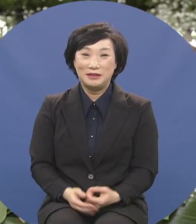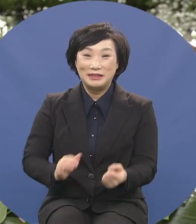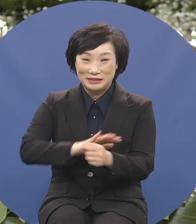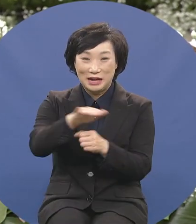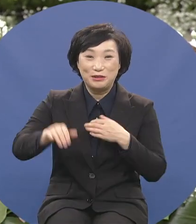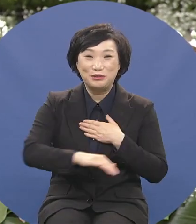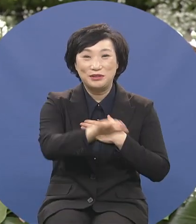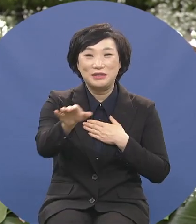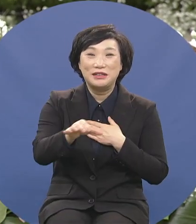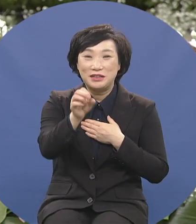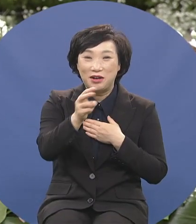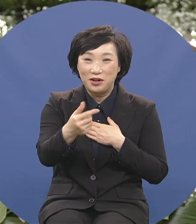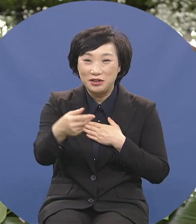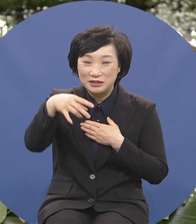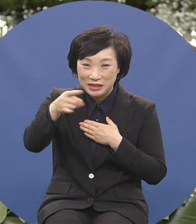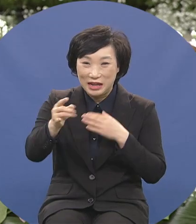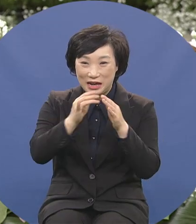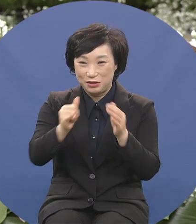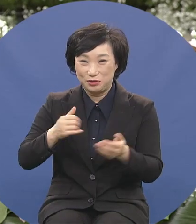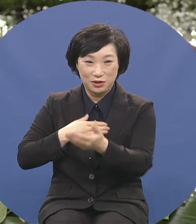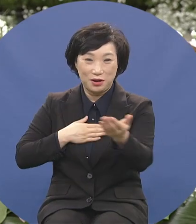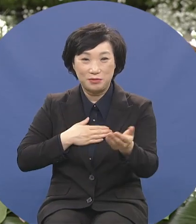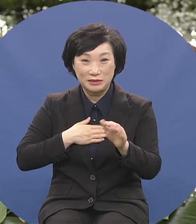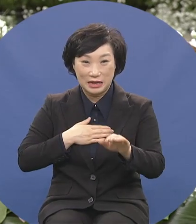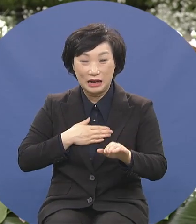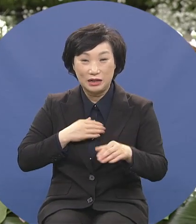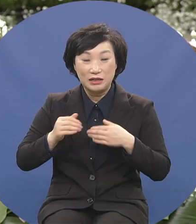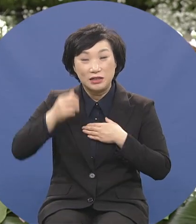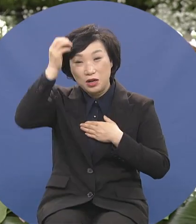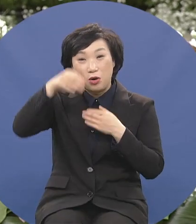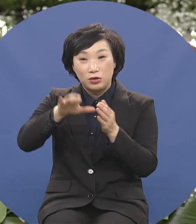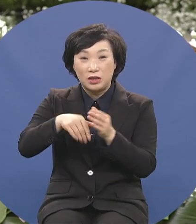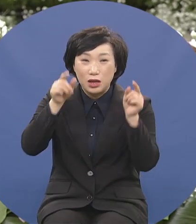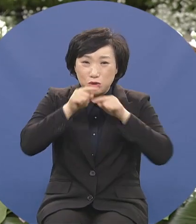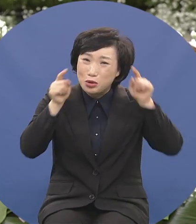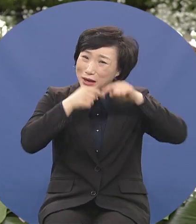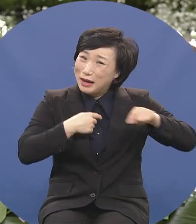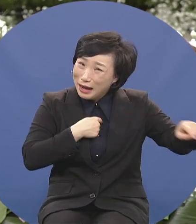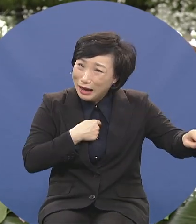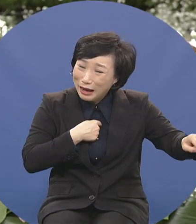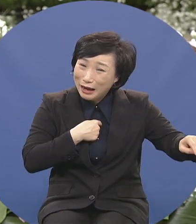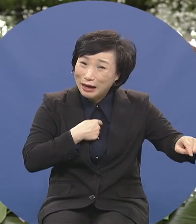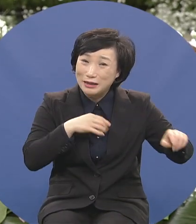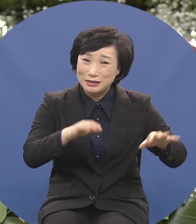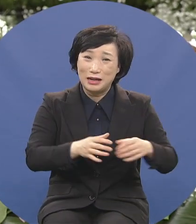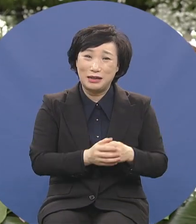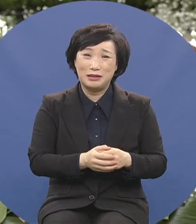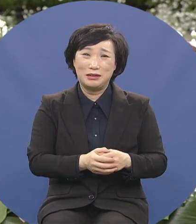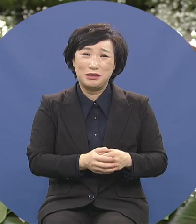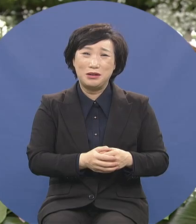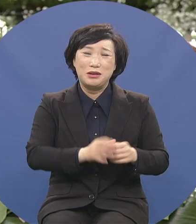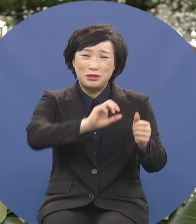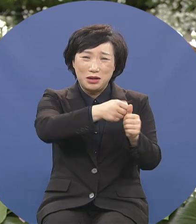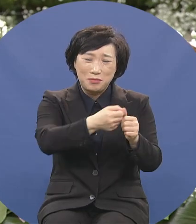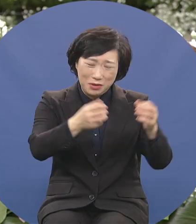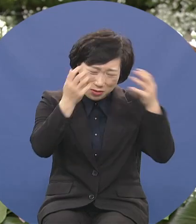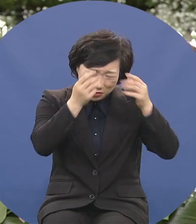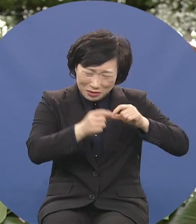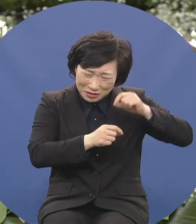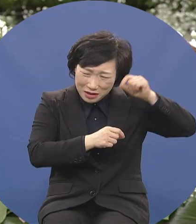사랑하는 연세가족이요, 우리는 영혼의 때 지옥 가서 영원한